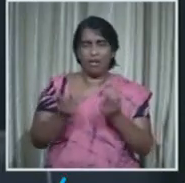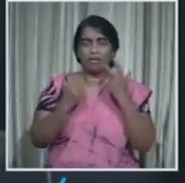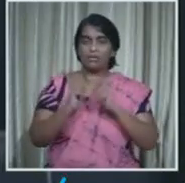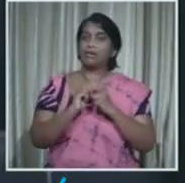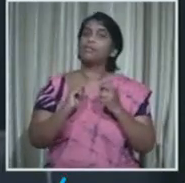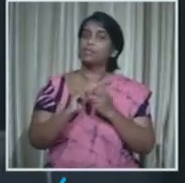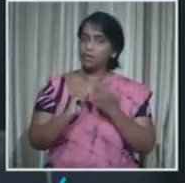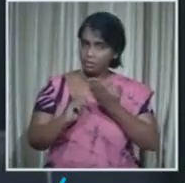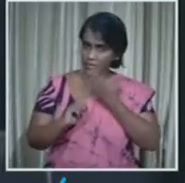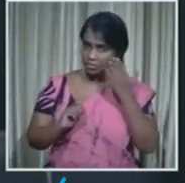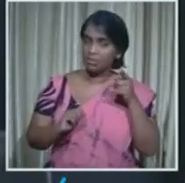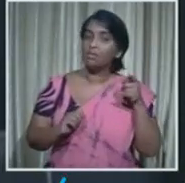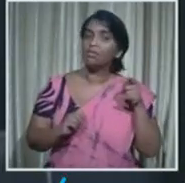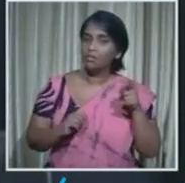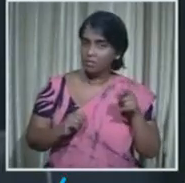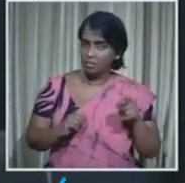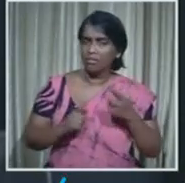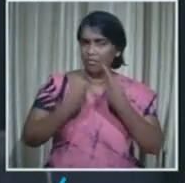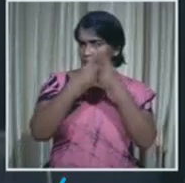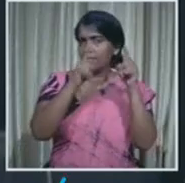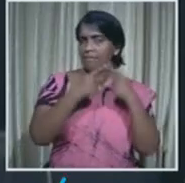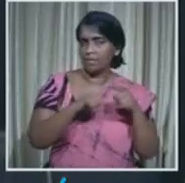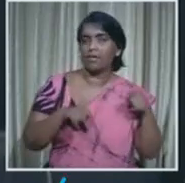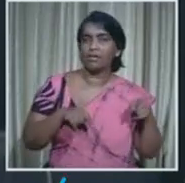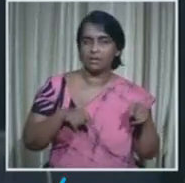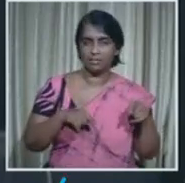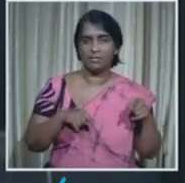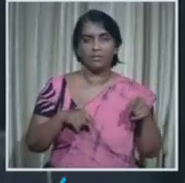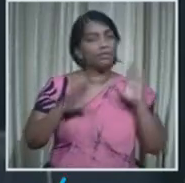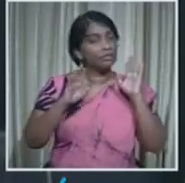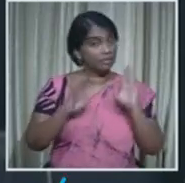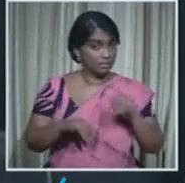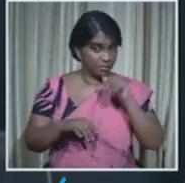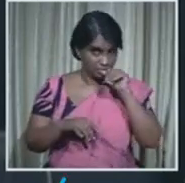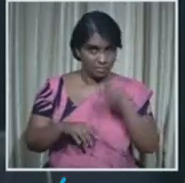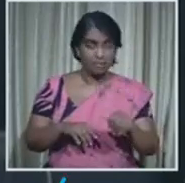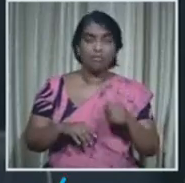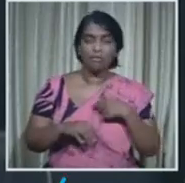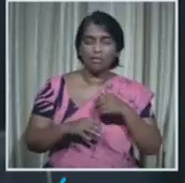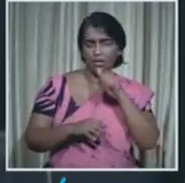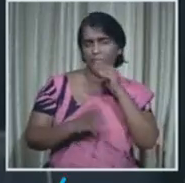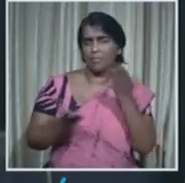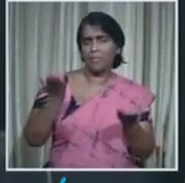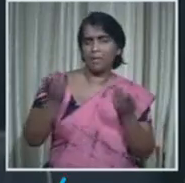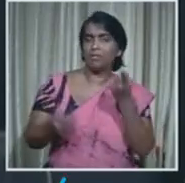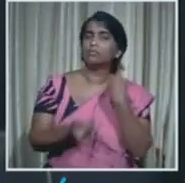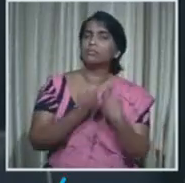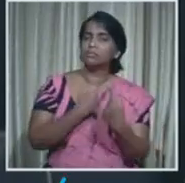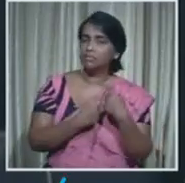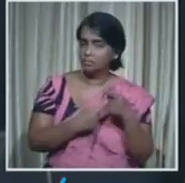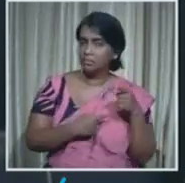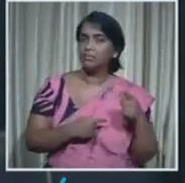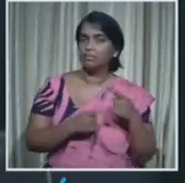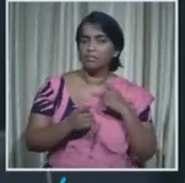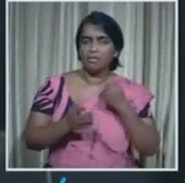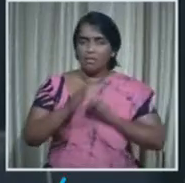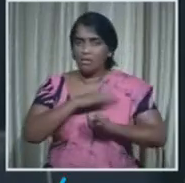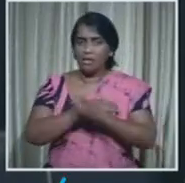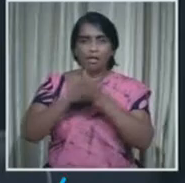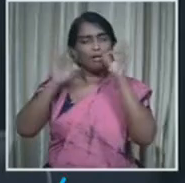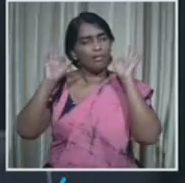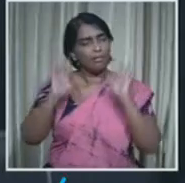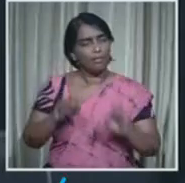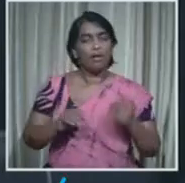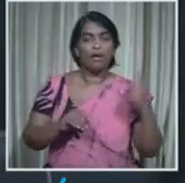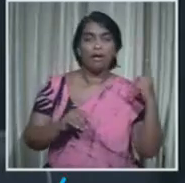ඉතින් මේ වගේ නොඑක් නොඑක් අංශ මේකේ තියෙනවා. නමුත් අනිවාර්යයෙන්ම ස්වාධීන පරීක්ෂණයක් කරලා පක්ෂපාතී නැතිව